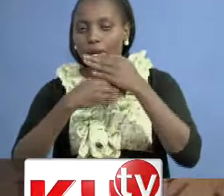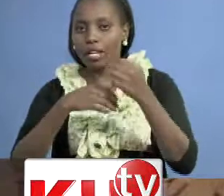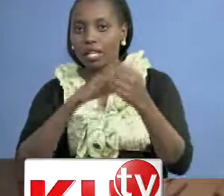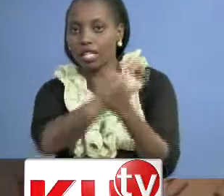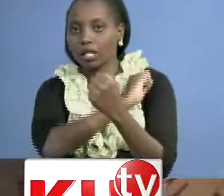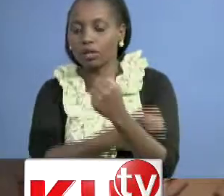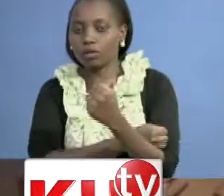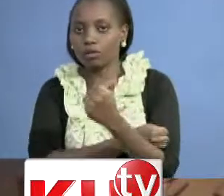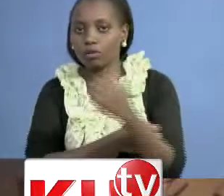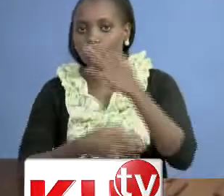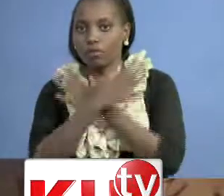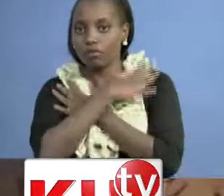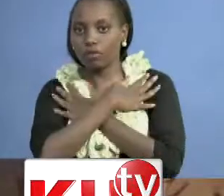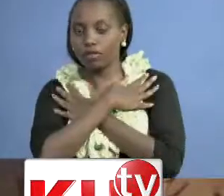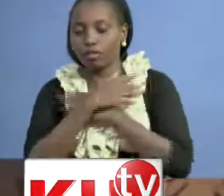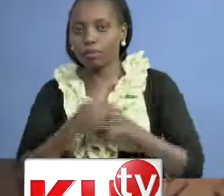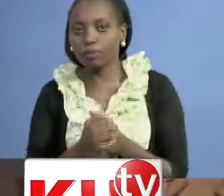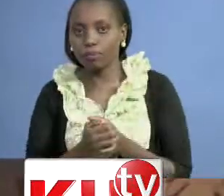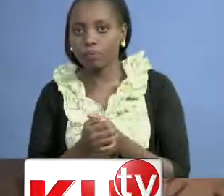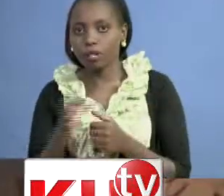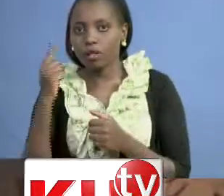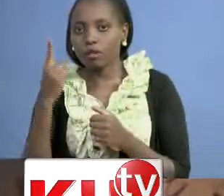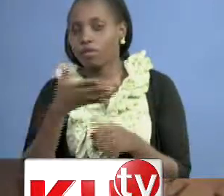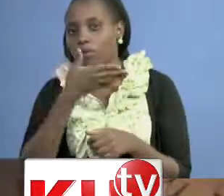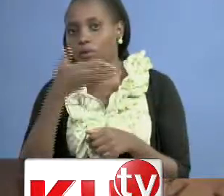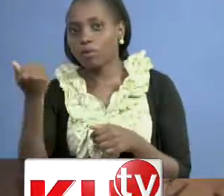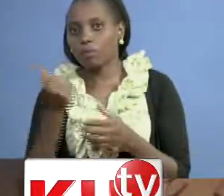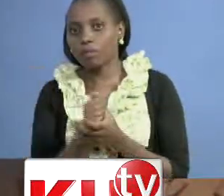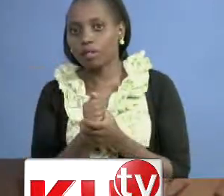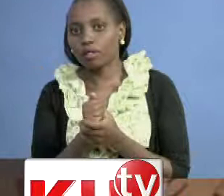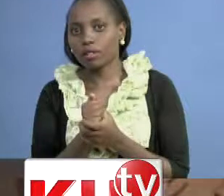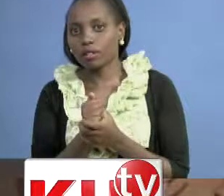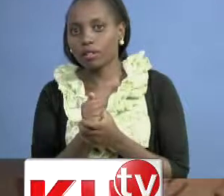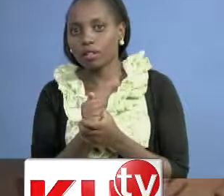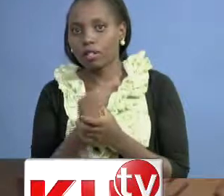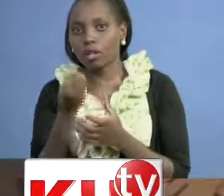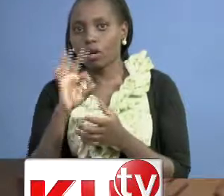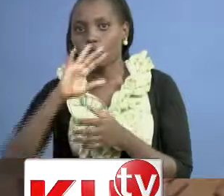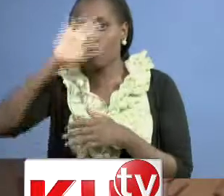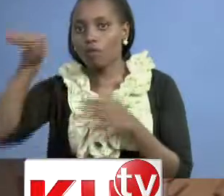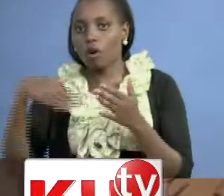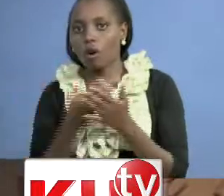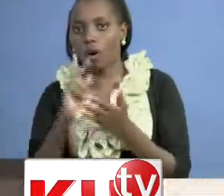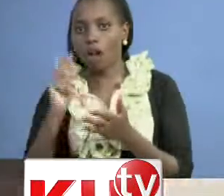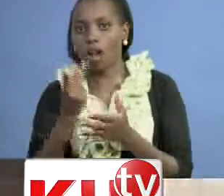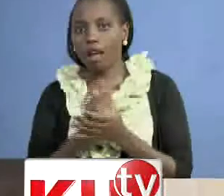of friendship for the betterment of all